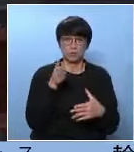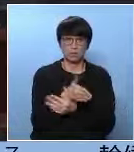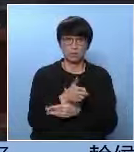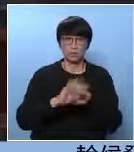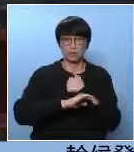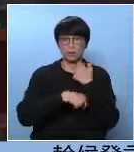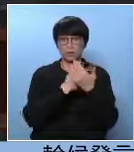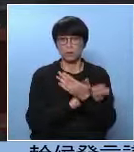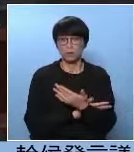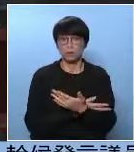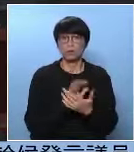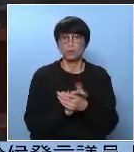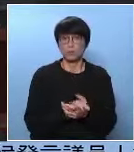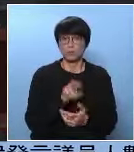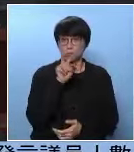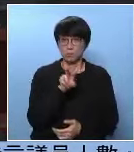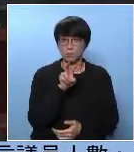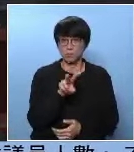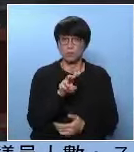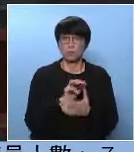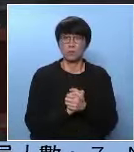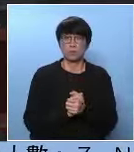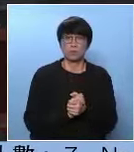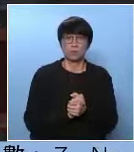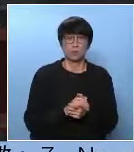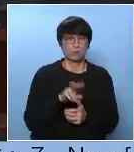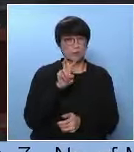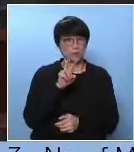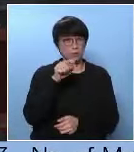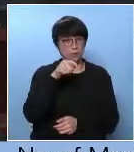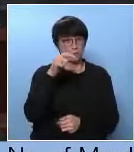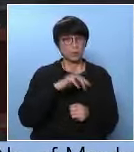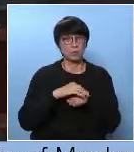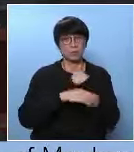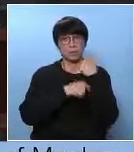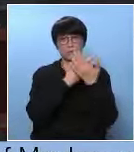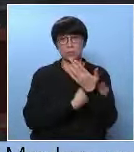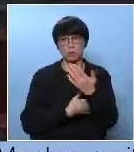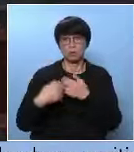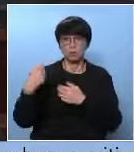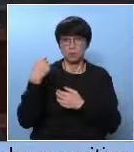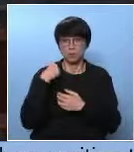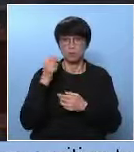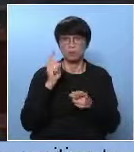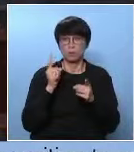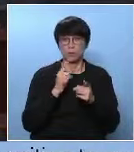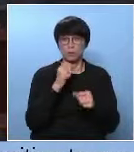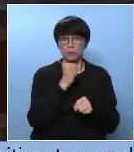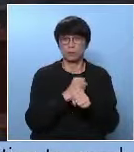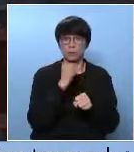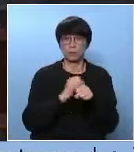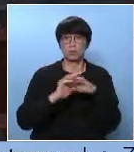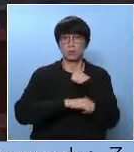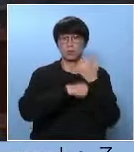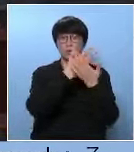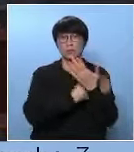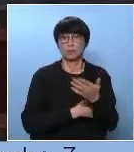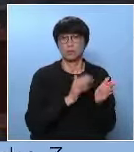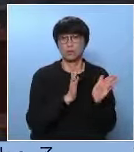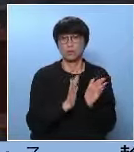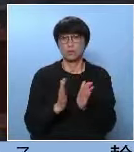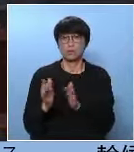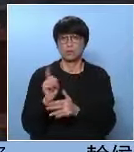例，會密切注意並且了解這些法例的效能和執法過程。法律改革委